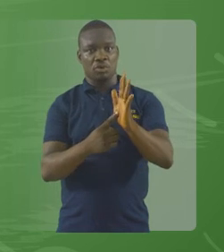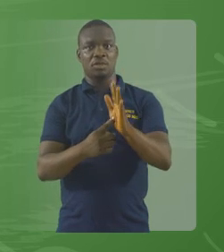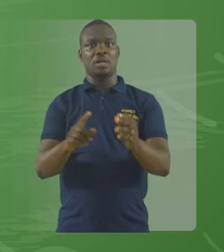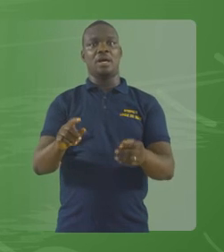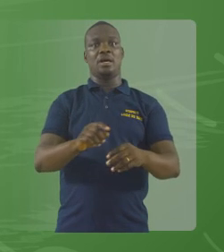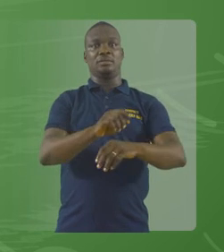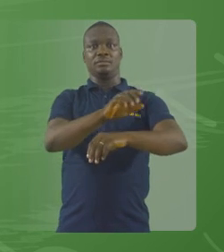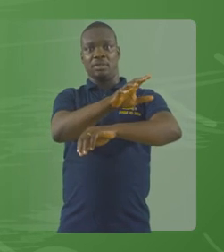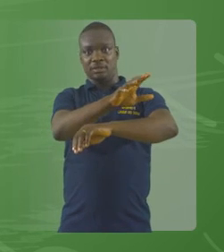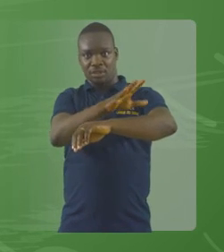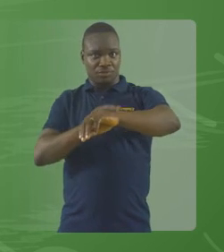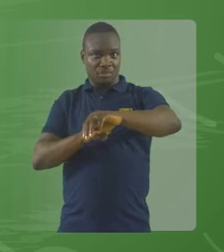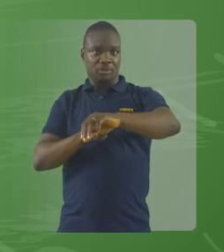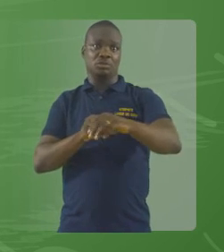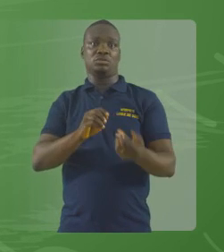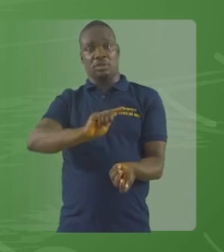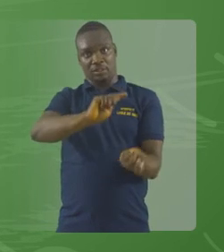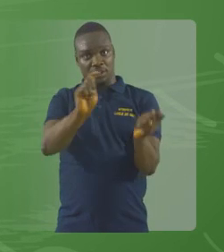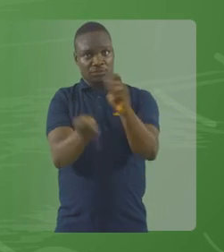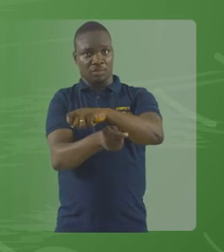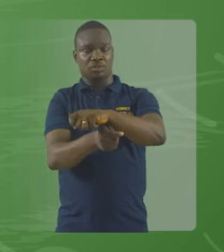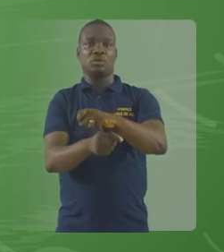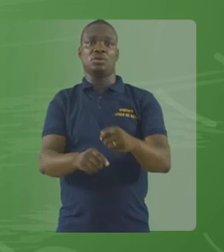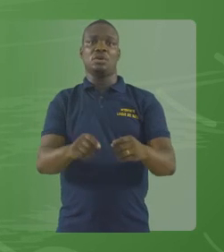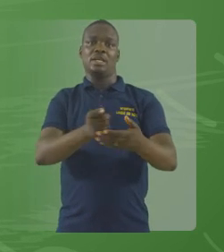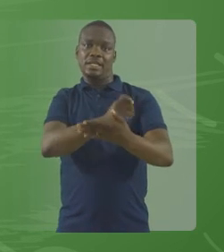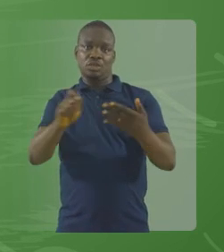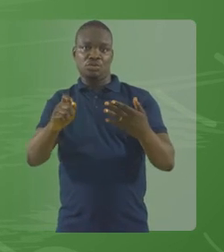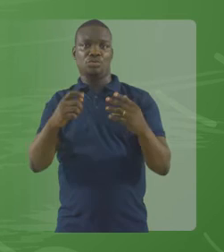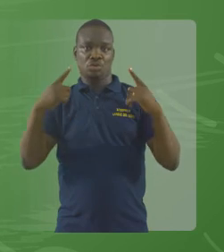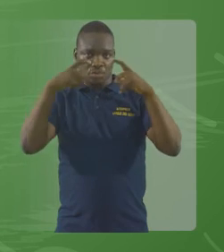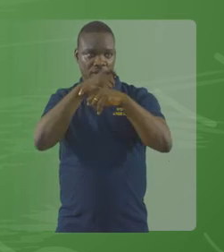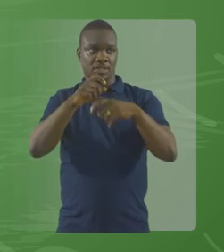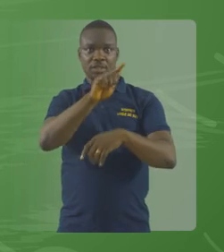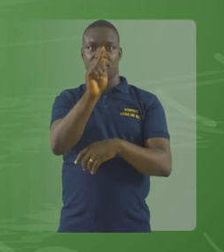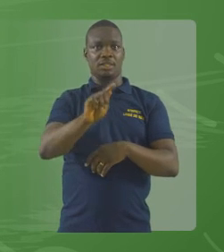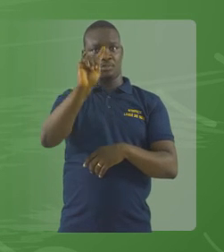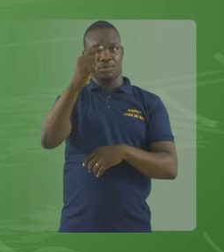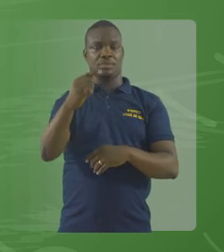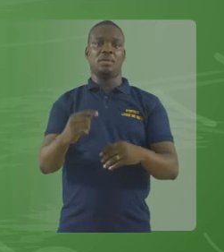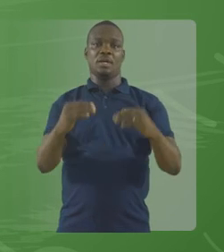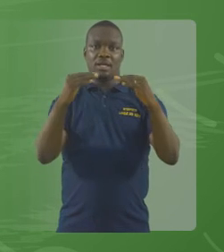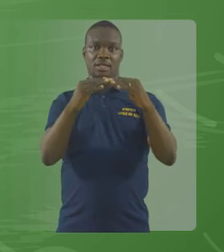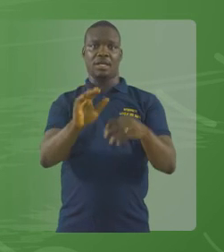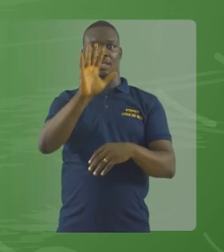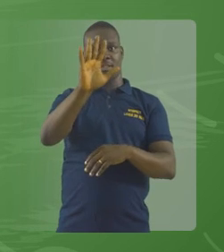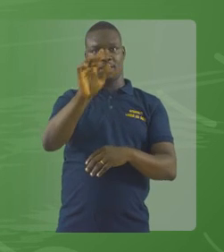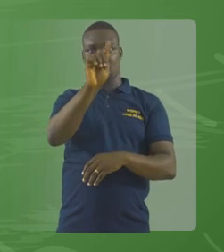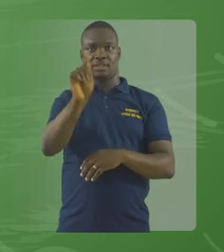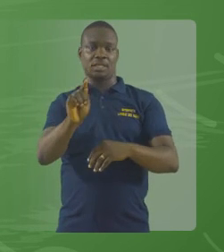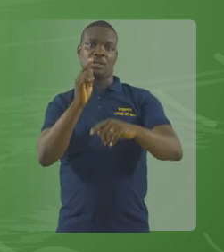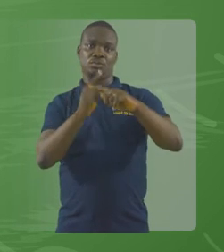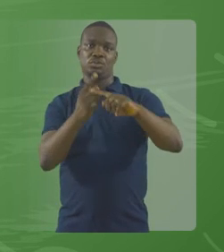transformation dont l'écriture complexe est z' est égal à 5z plus